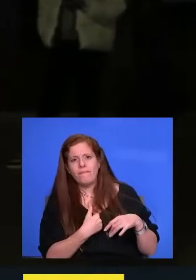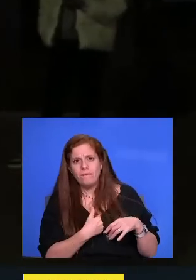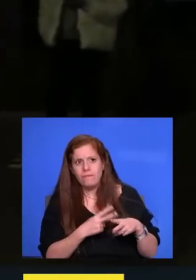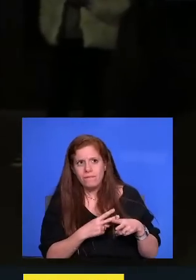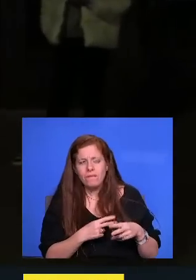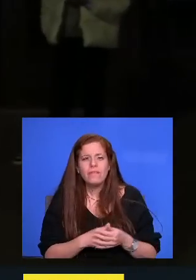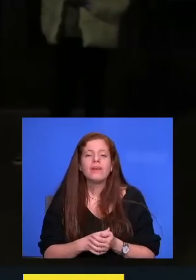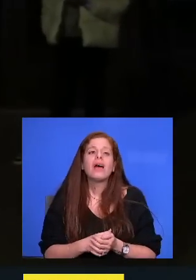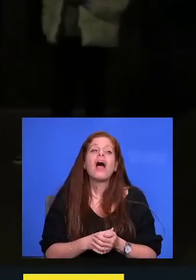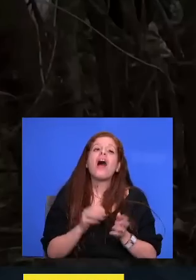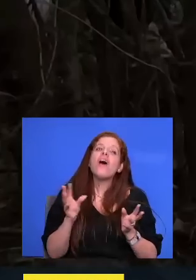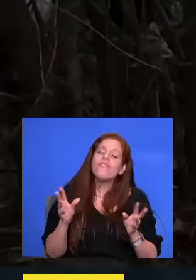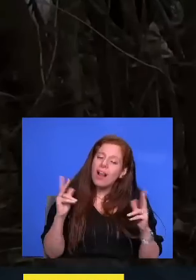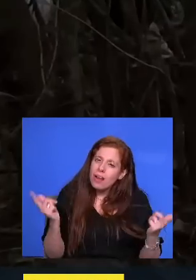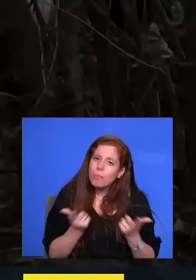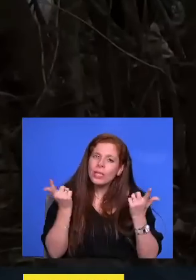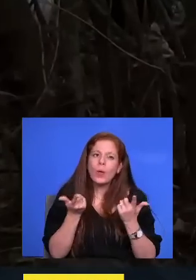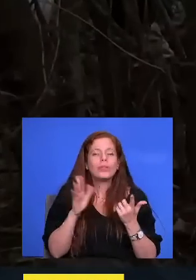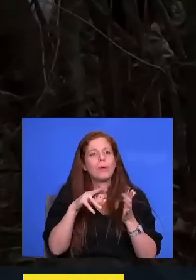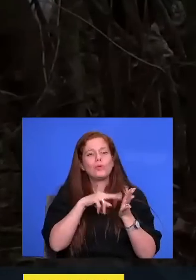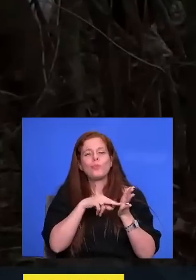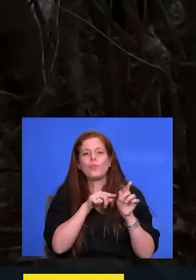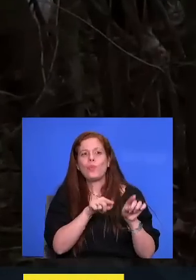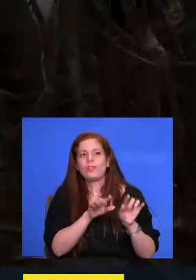אבל לצד החגיגות היו גם תמונות כאלה.